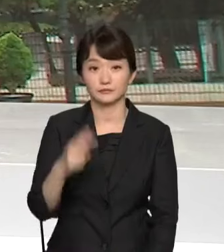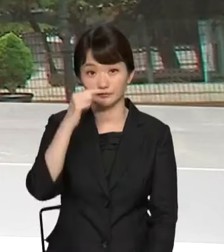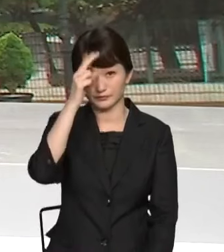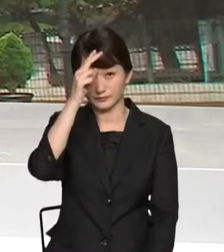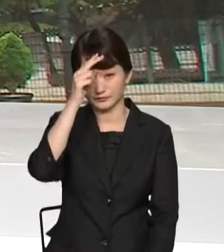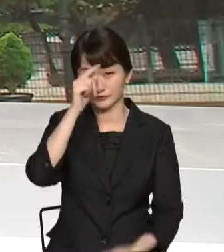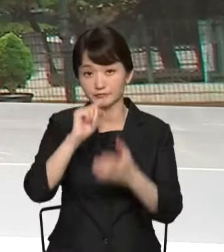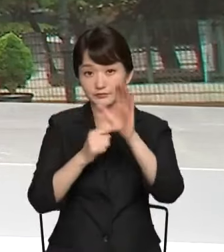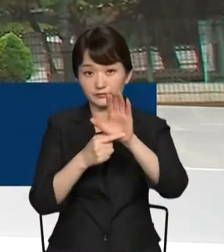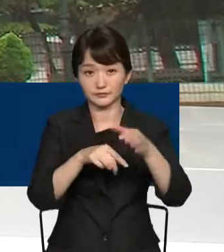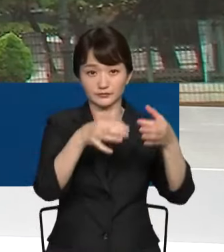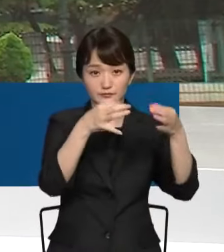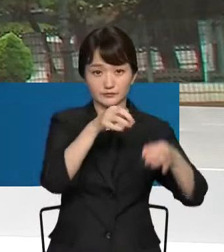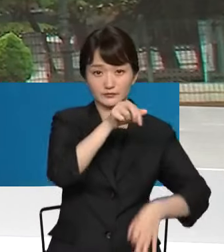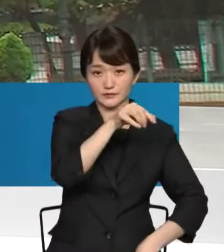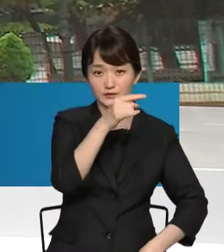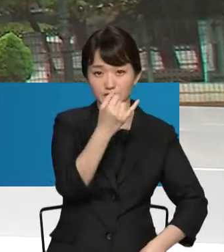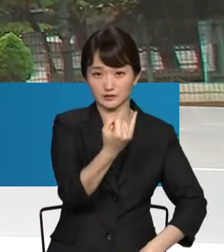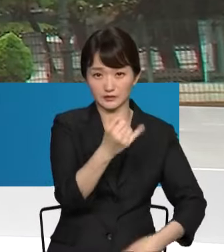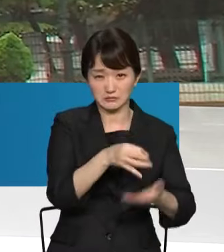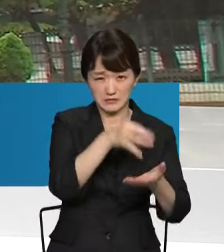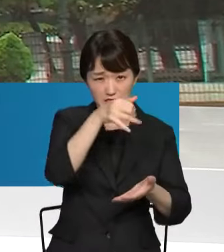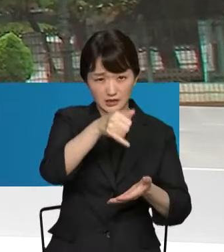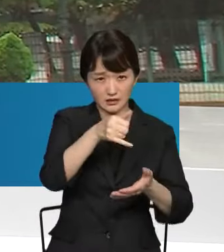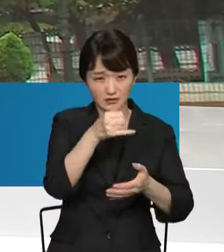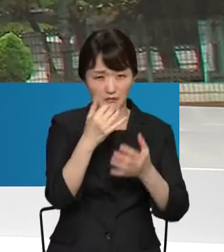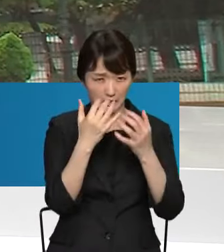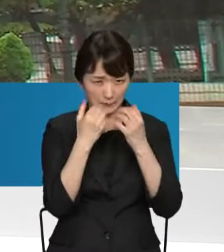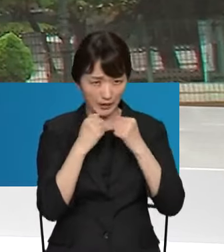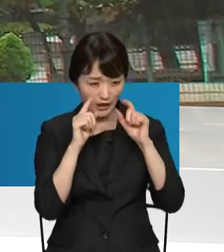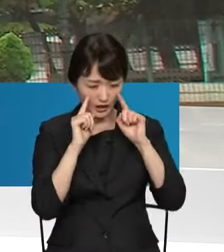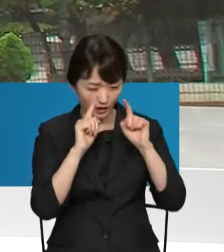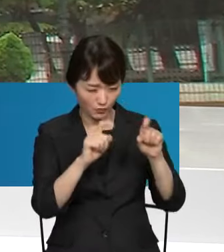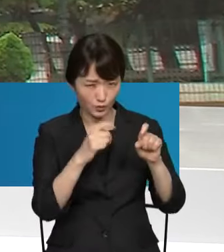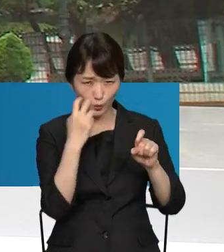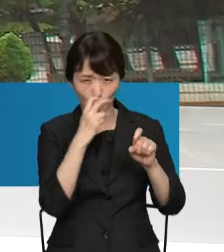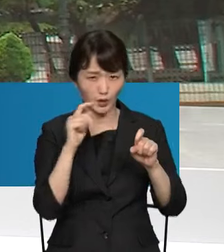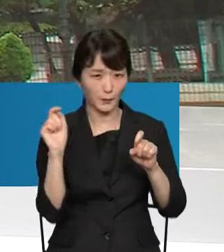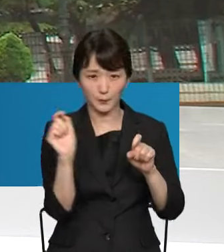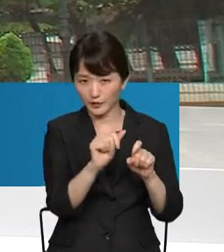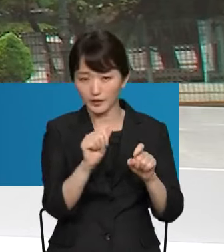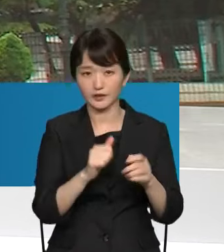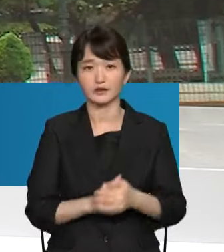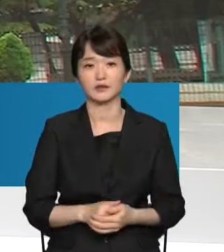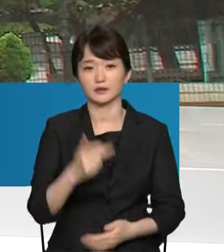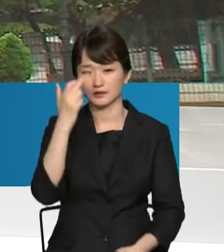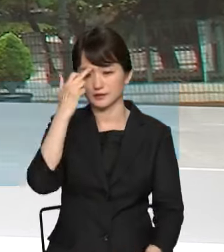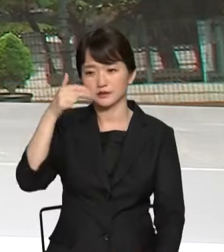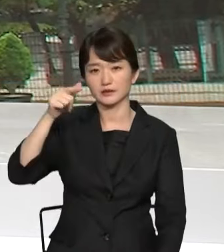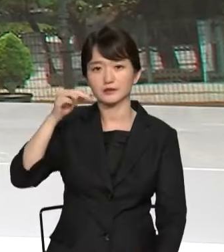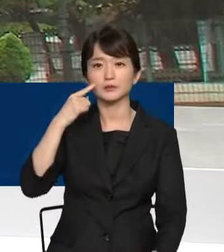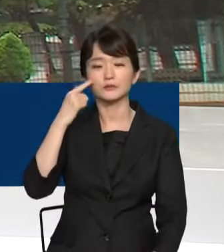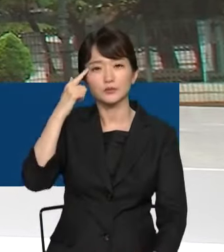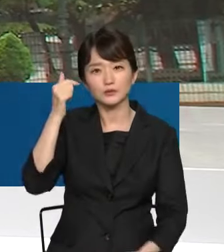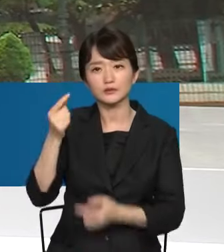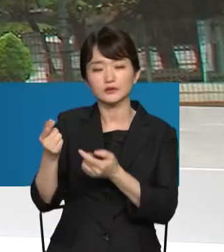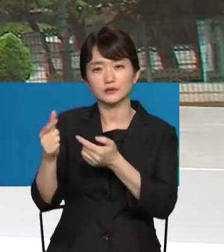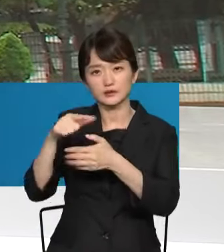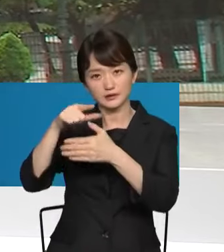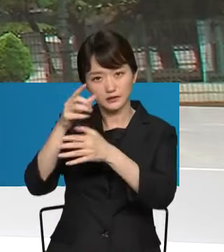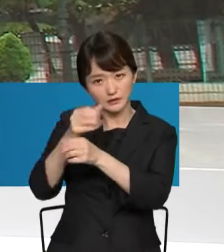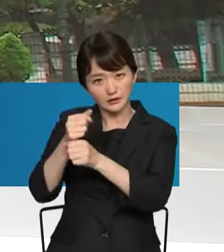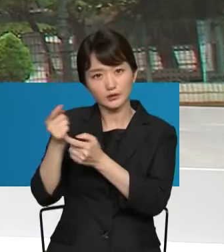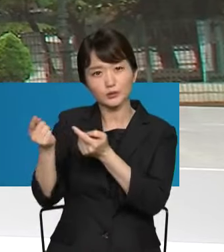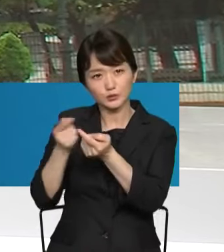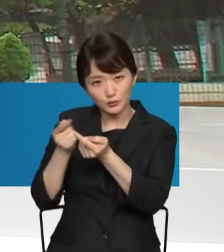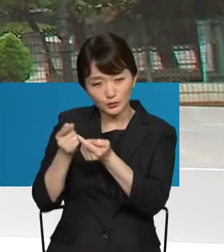검찰은 김건희 여사의 명품 가방 수수 의혹에 대한 수사에도 속도를 내고 있습니다 최재용 목사와 일정을 조율한 대통령실